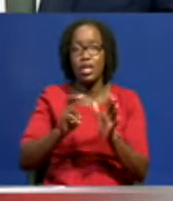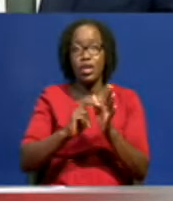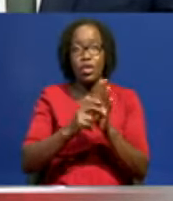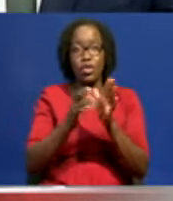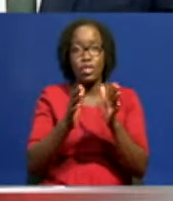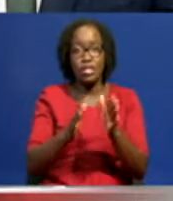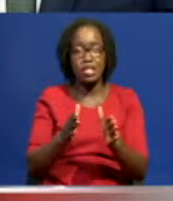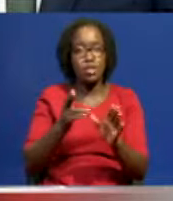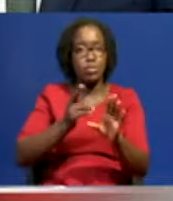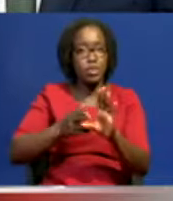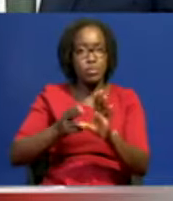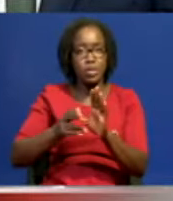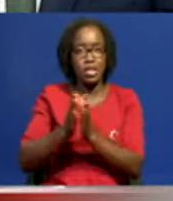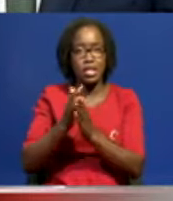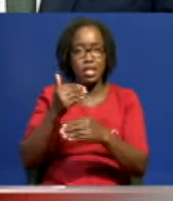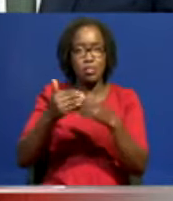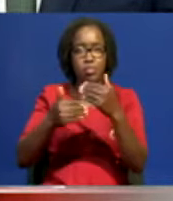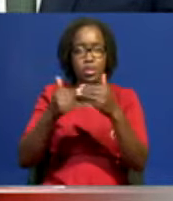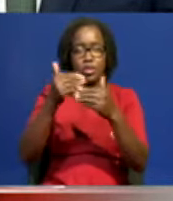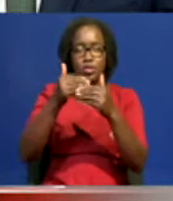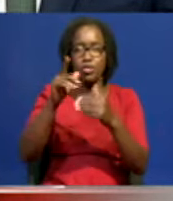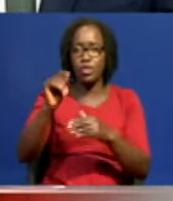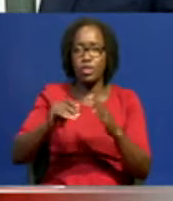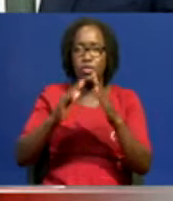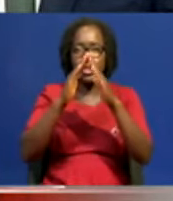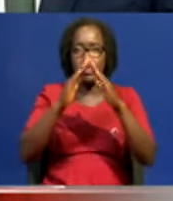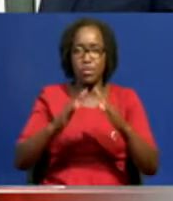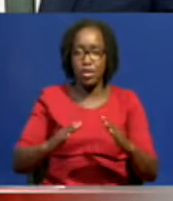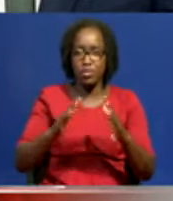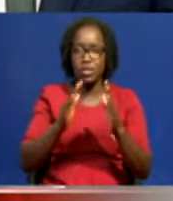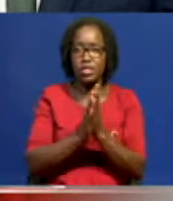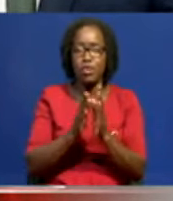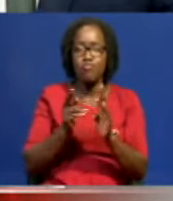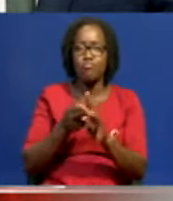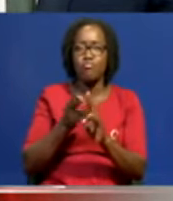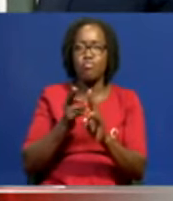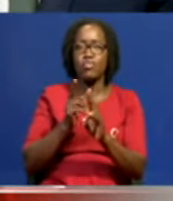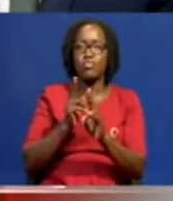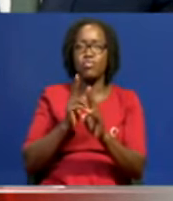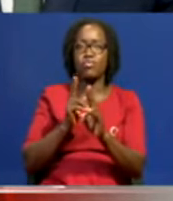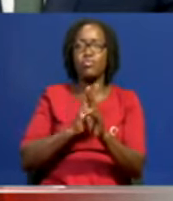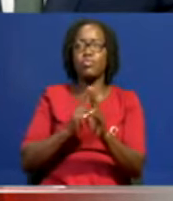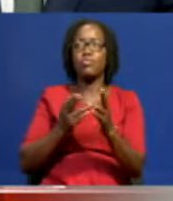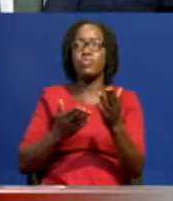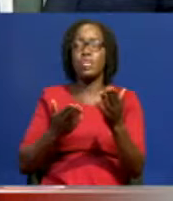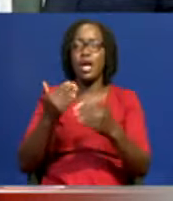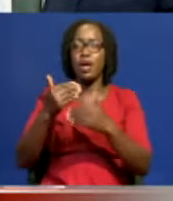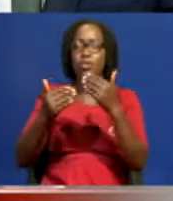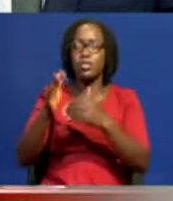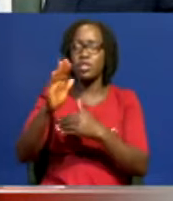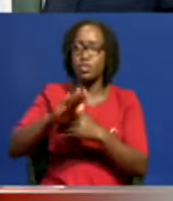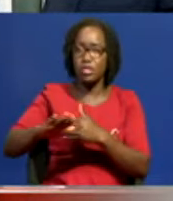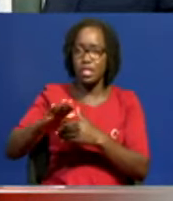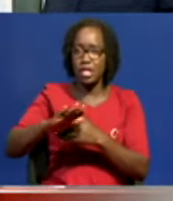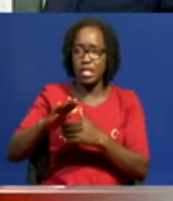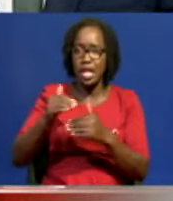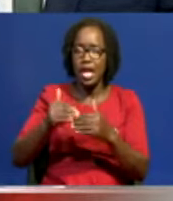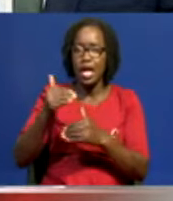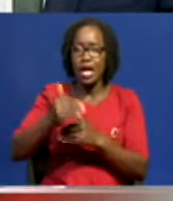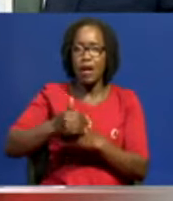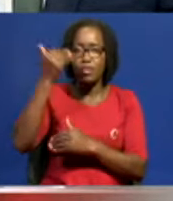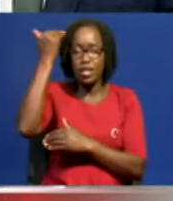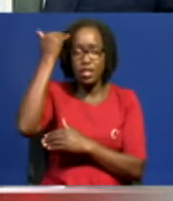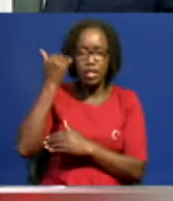wanakandarasi wanaoshiriki katika ujenzi wa nyumba za bei nafuu wameanza kuondoka maeneo ya ujenzi kufuatia uamuzi wa mahakama